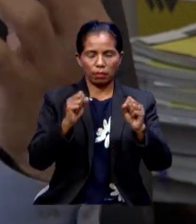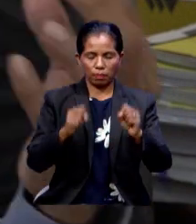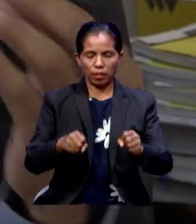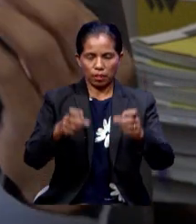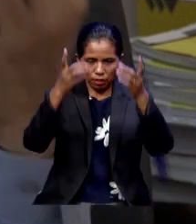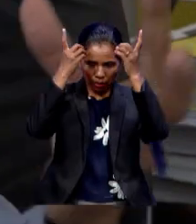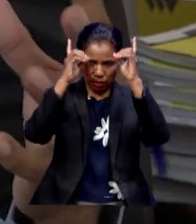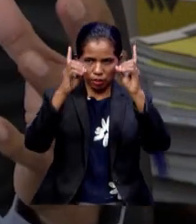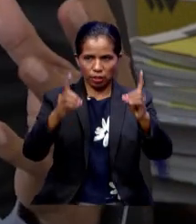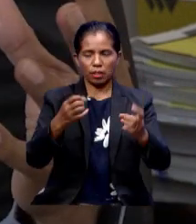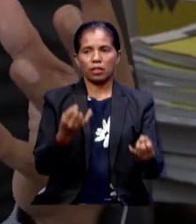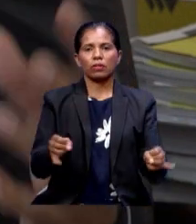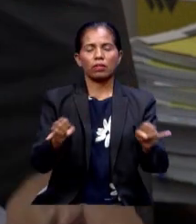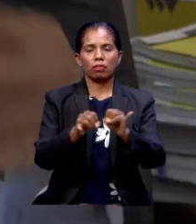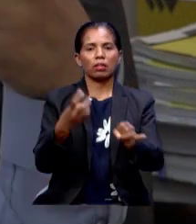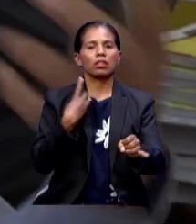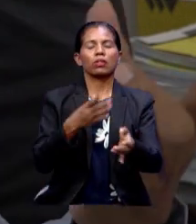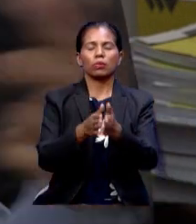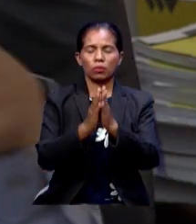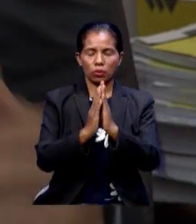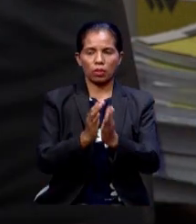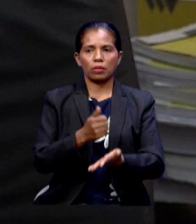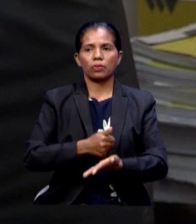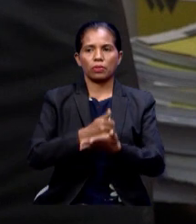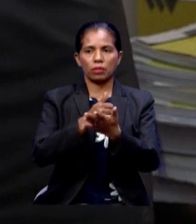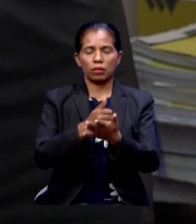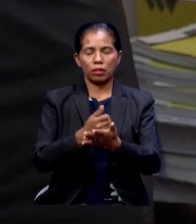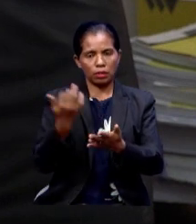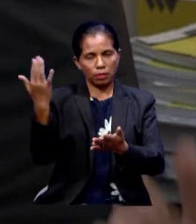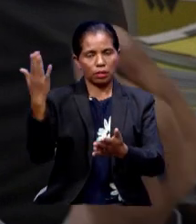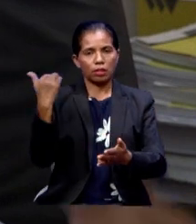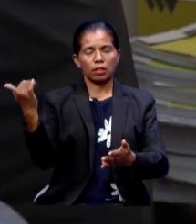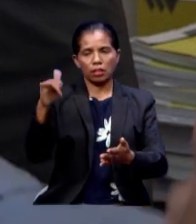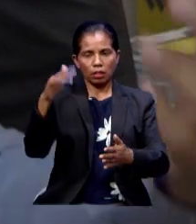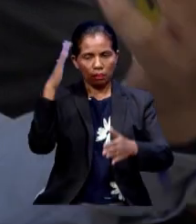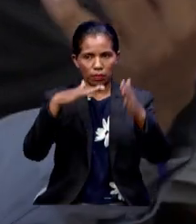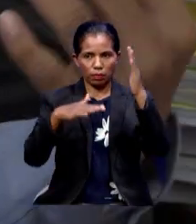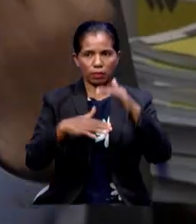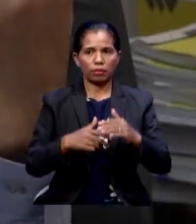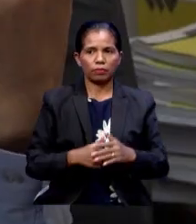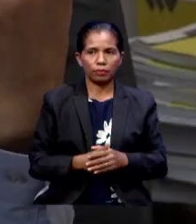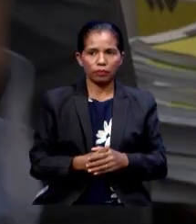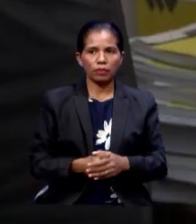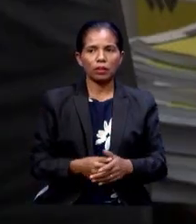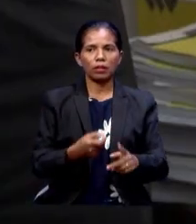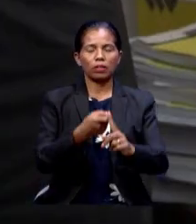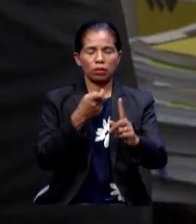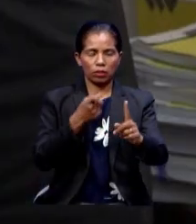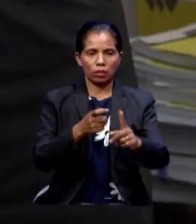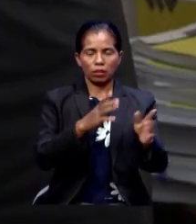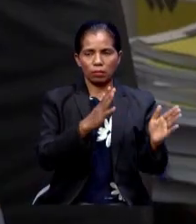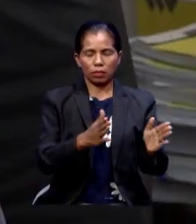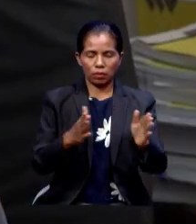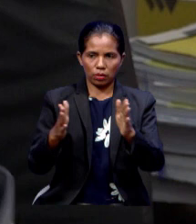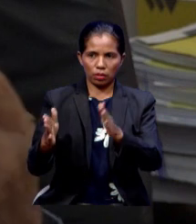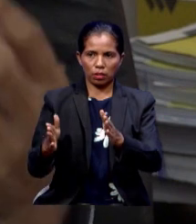kita institusi yang nebe itu khusus ajaran. Karena sih lah, bahkan sih ada problema. Ah, orang sih itu file harus proses itu. Esok saya